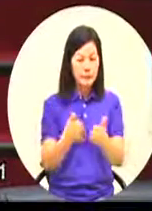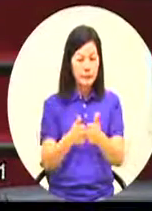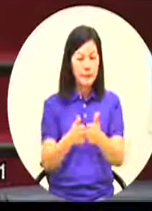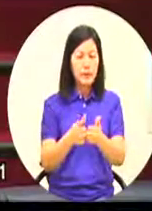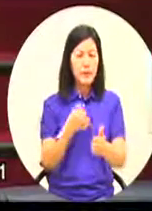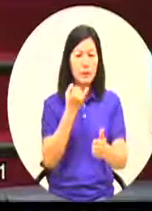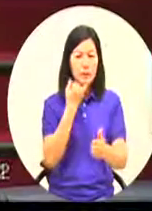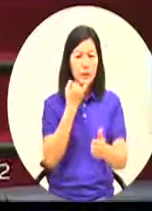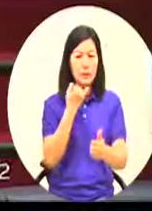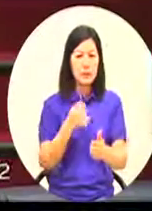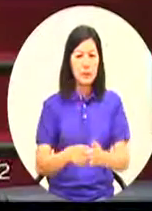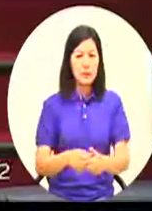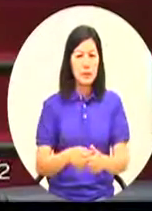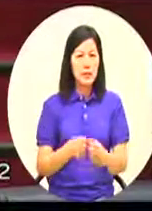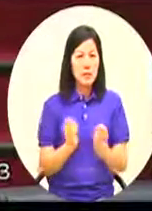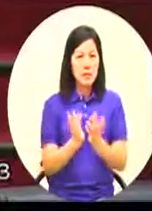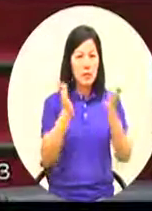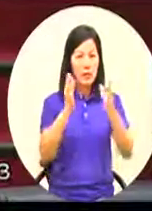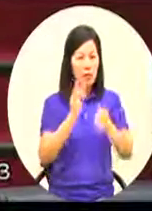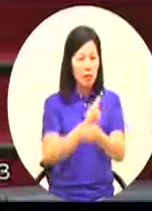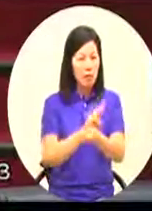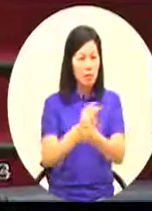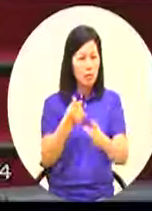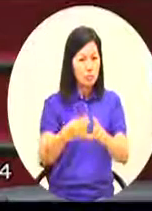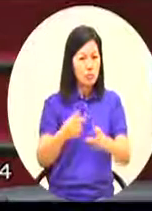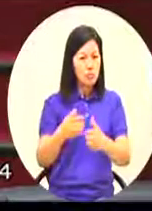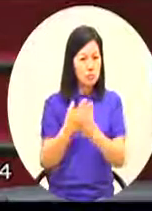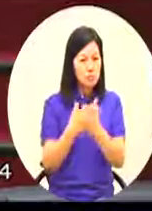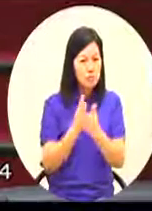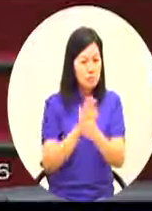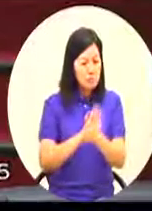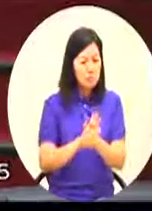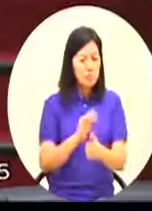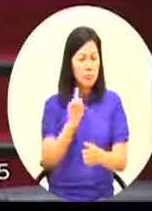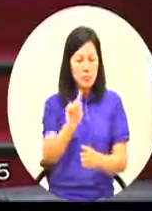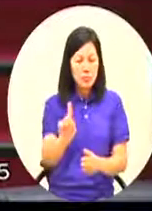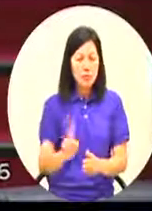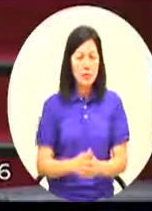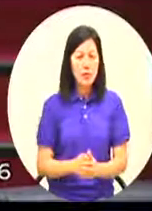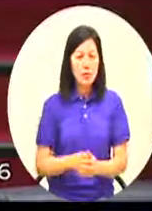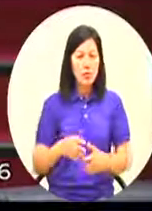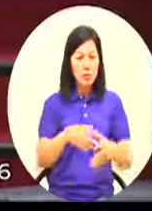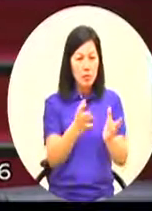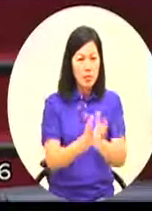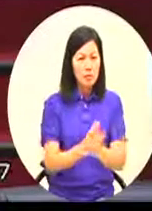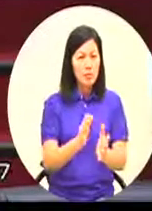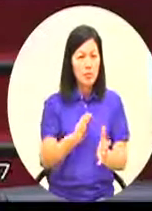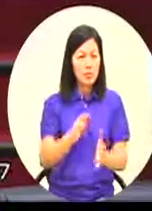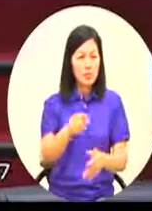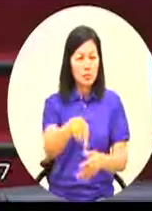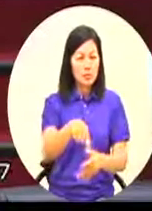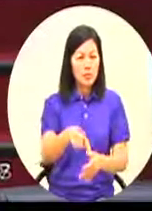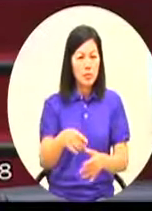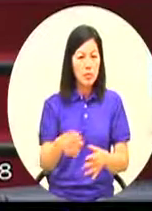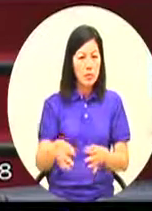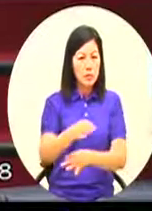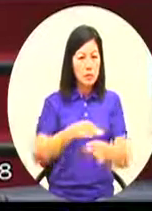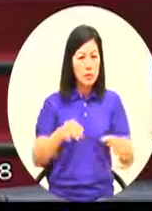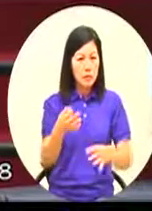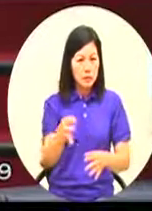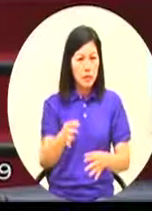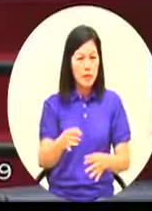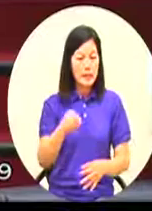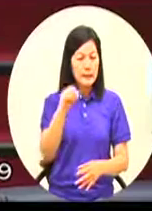如何对待我们茂林区啊。在104年，我们的部落安全环境计划建设经费呢，我们